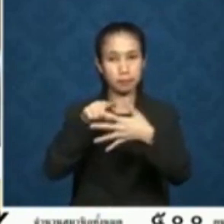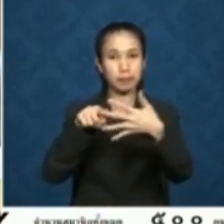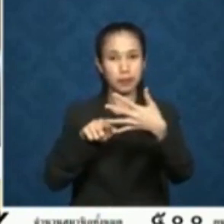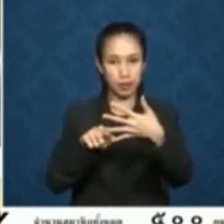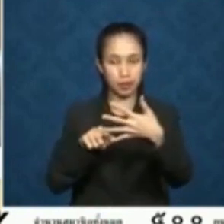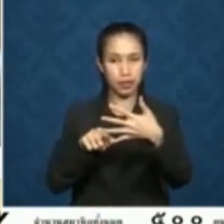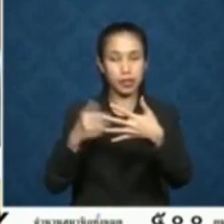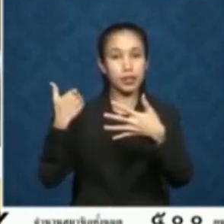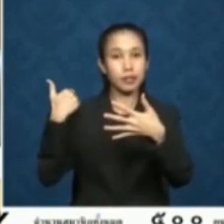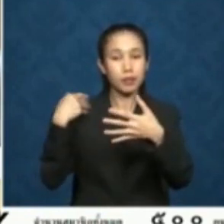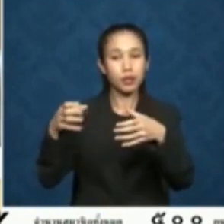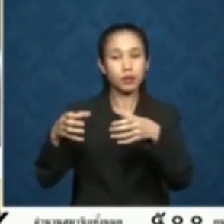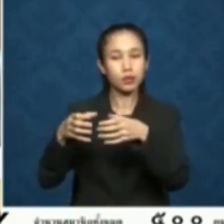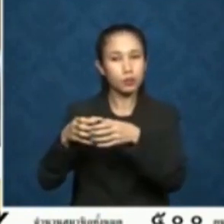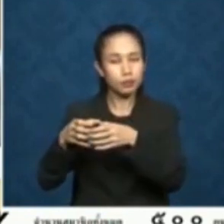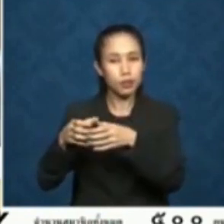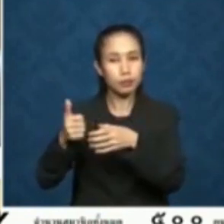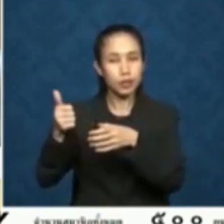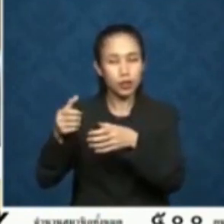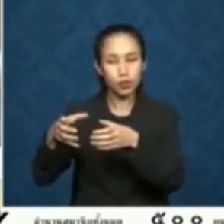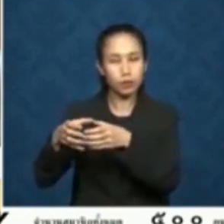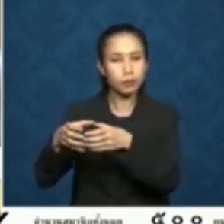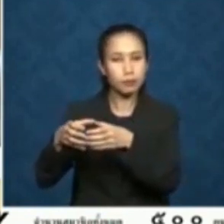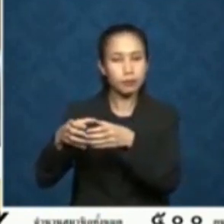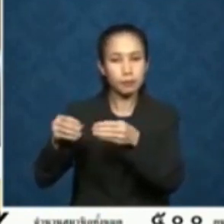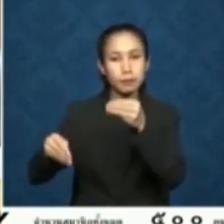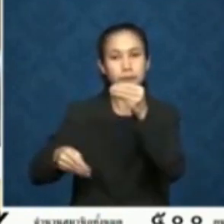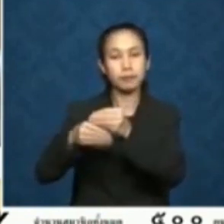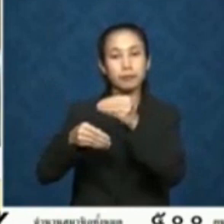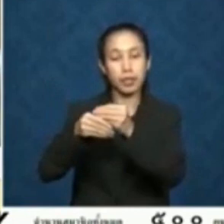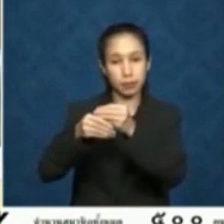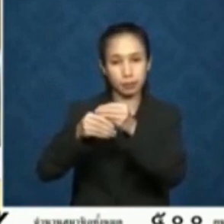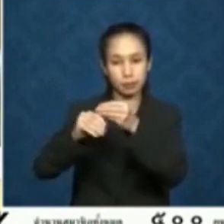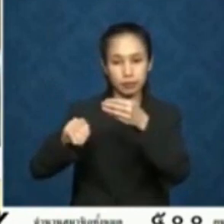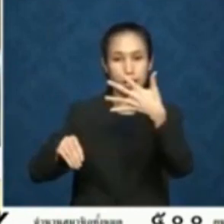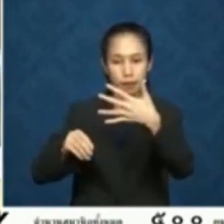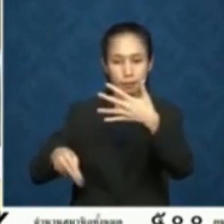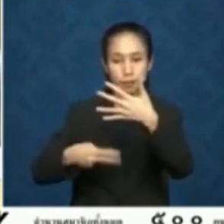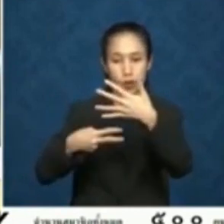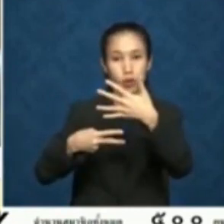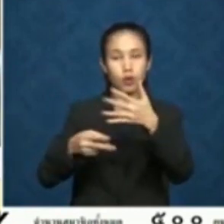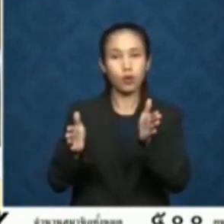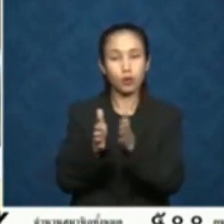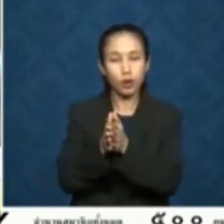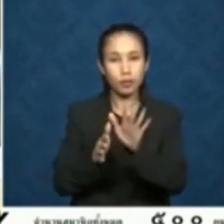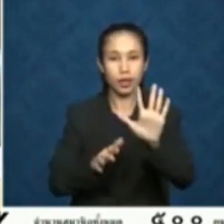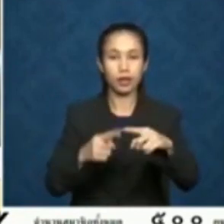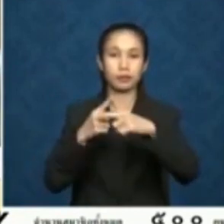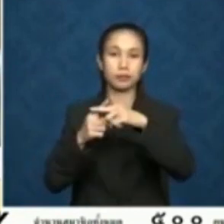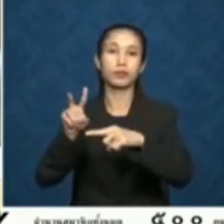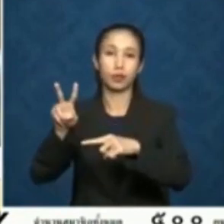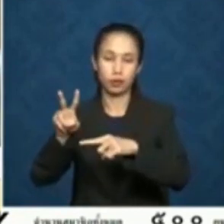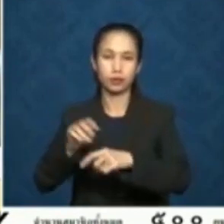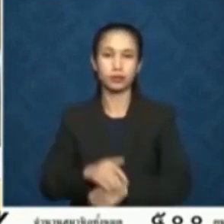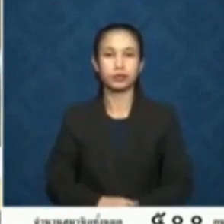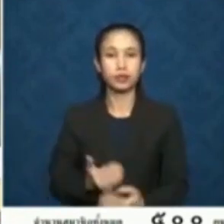ระเนี่ยมี5ร่างแล้วมีของพรรคประชาชาติรวมถึงพรรครวมไทยสร้างชาติเนี่ยเสนอตามเข้าไปอีก2ร่างรวมเป็